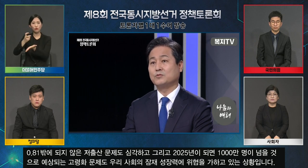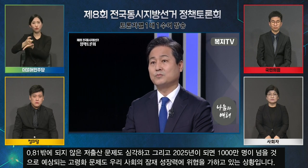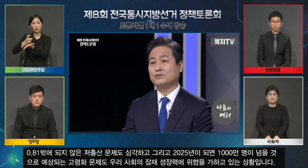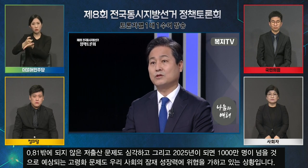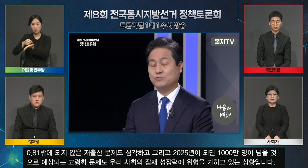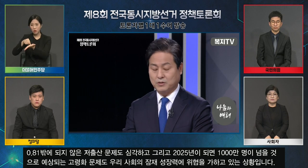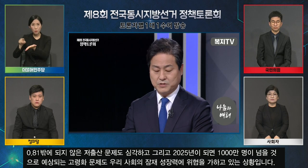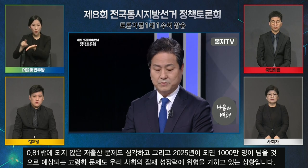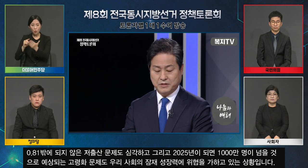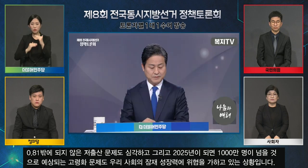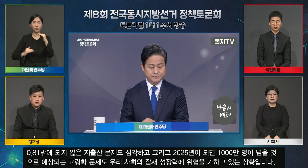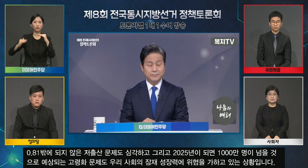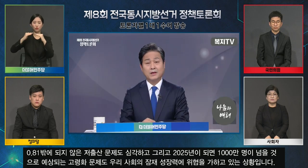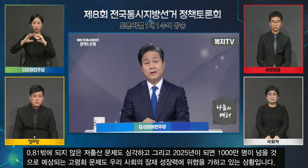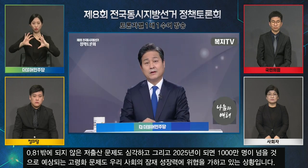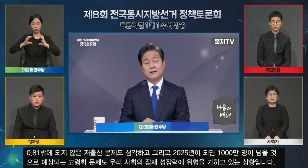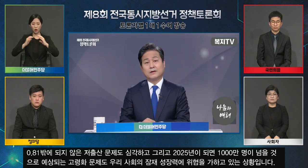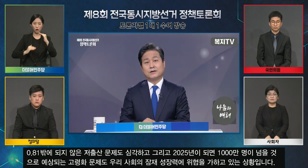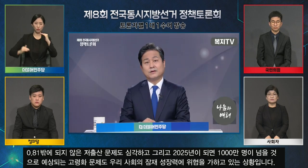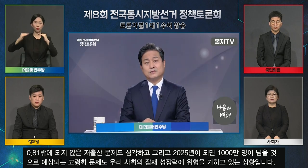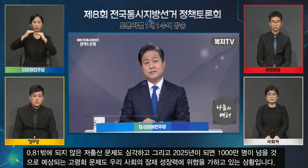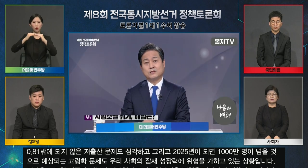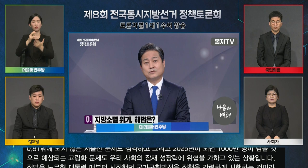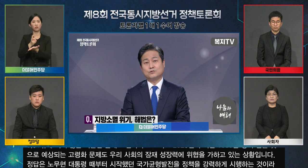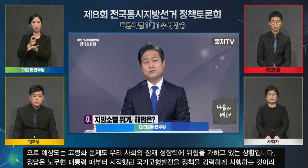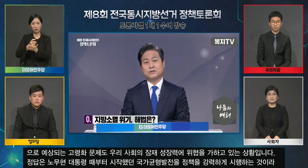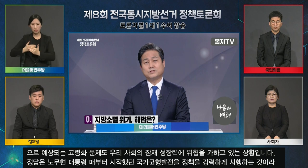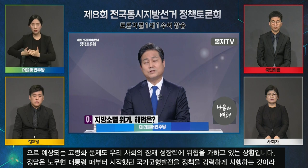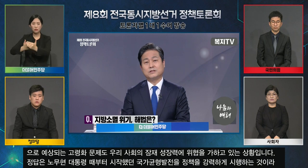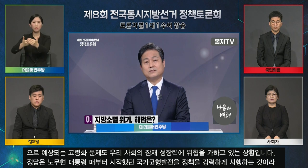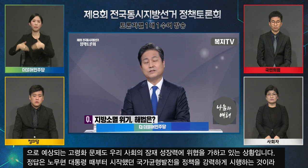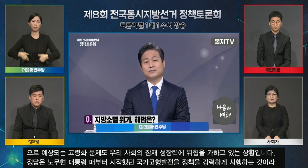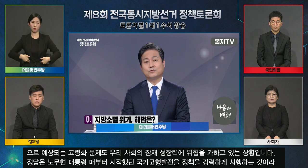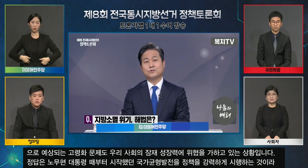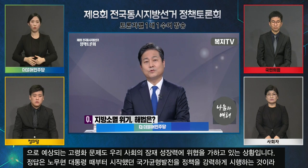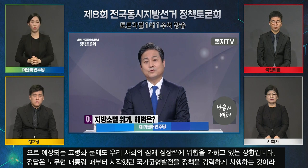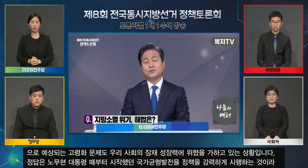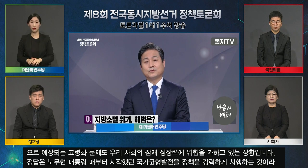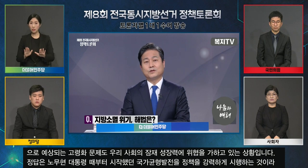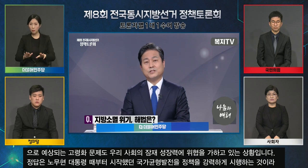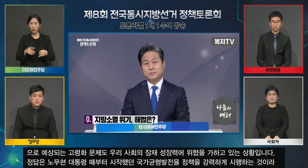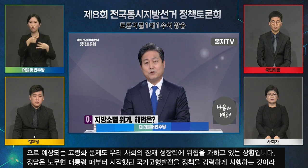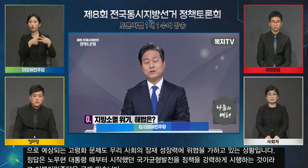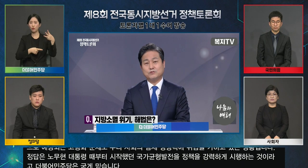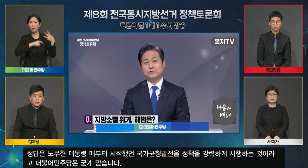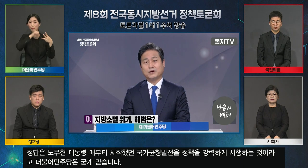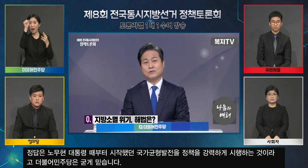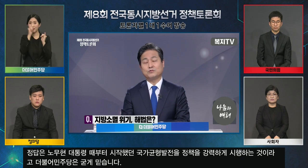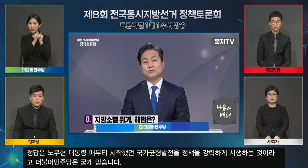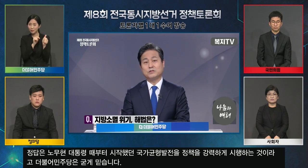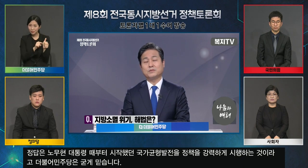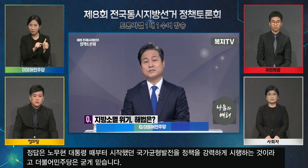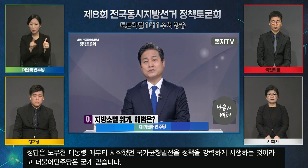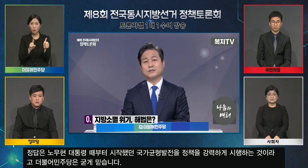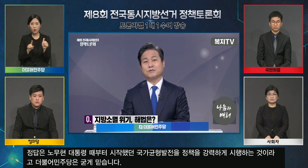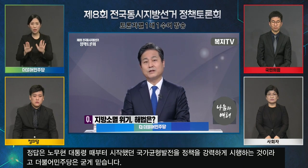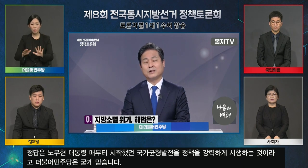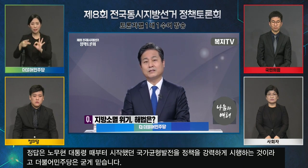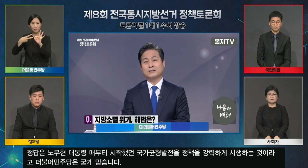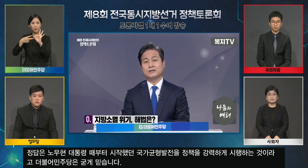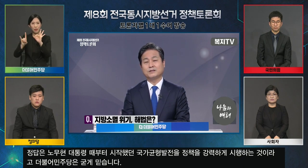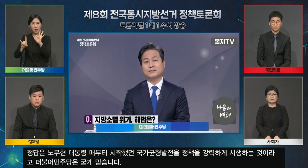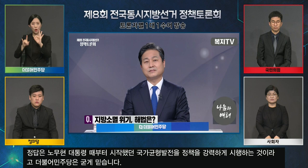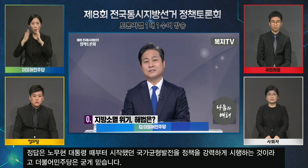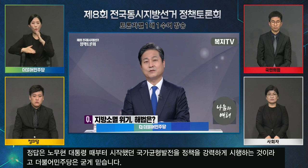더불어민주당은 굳게 믿습니다. 사실 윤석열 당선인도 10대 공약 중에 국가균형발전에